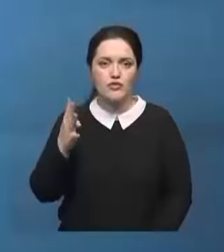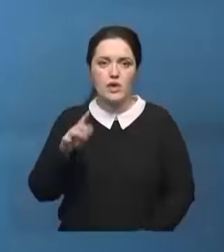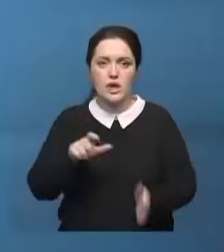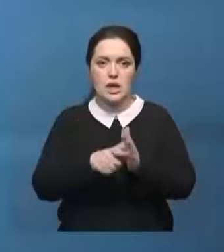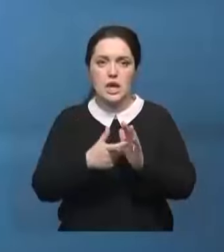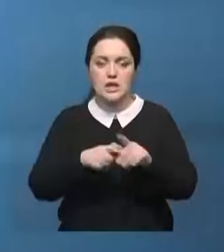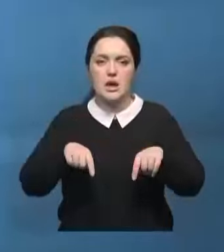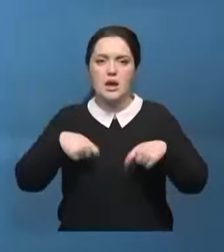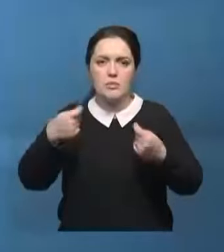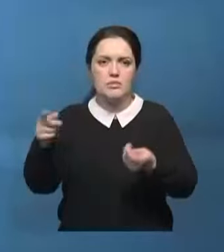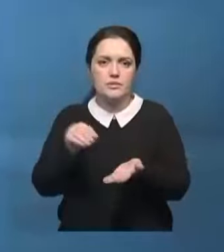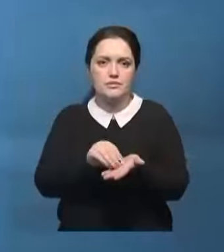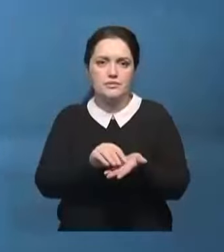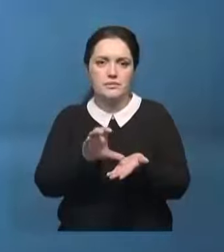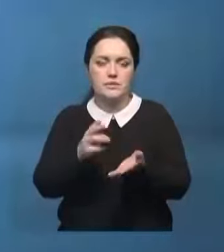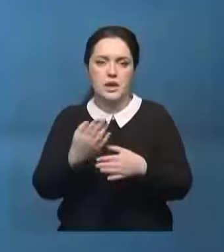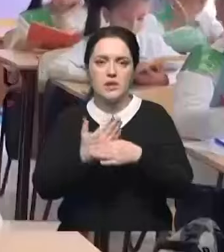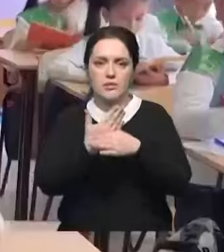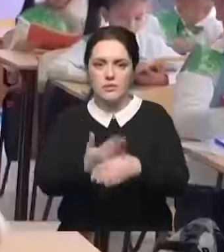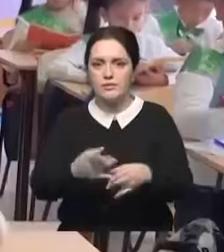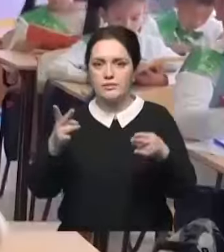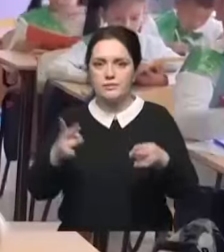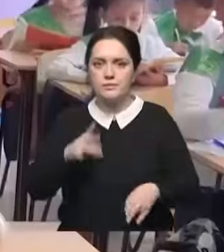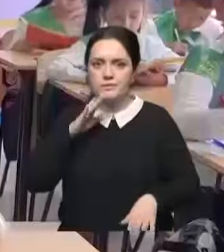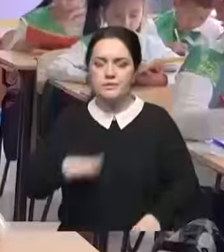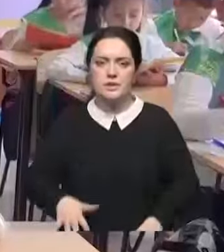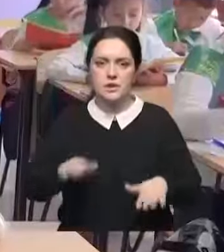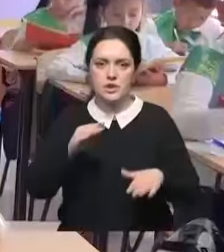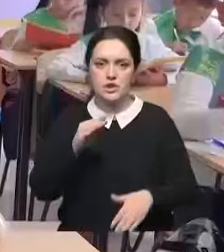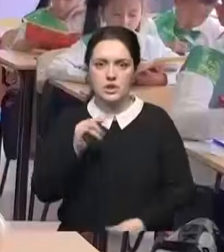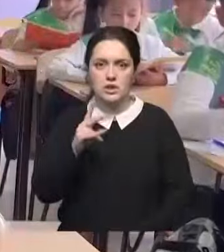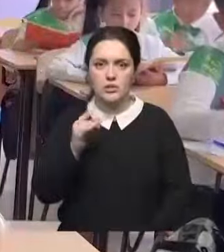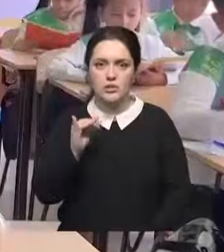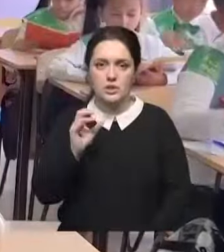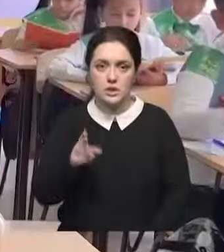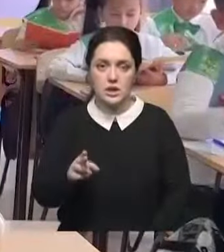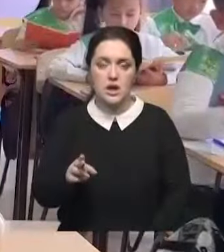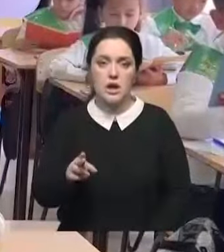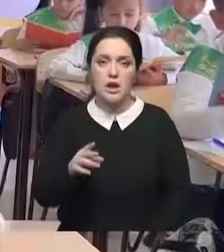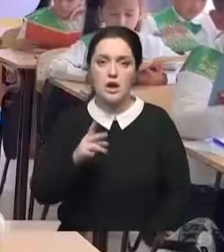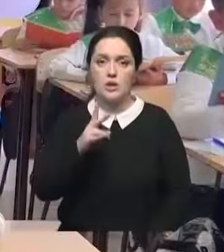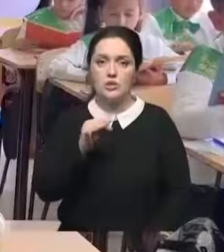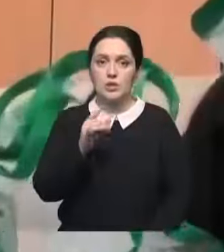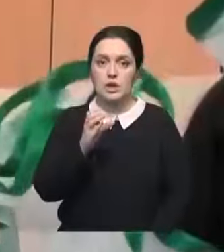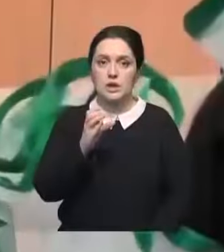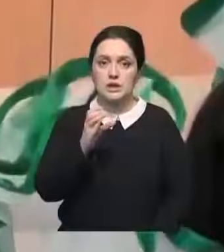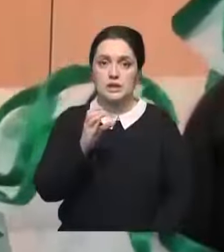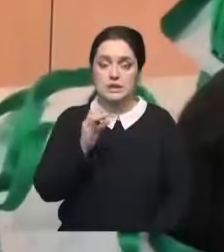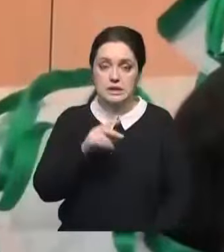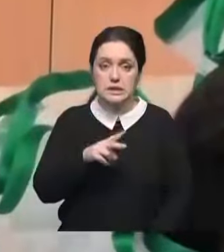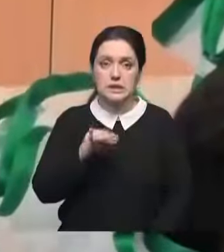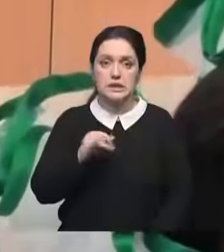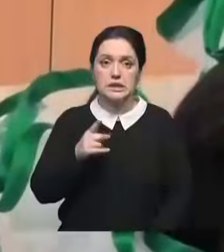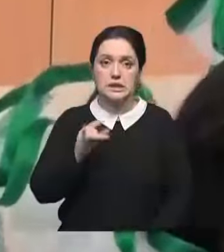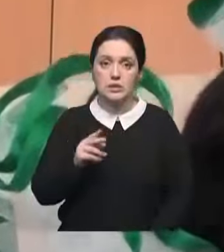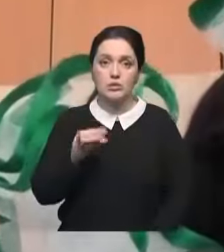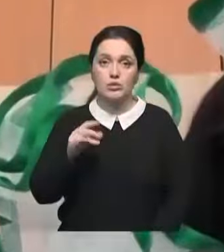передал накопленные деньги для помощи пострадавшим от паводка в Жилойском районе. Нурасыл Игалякулы учится в